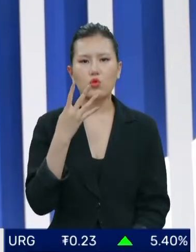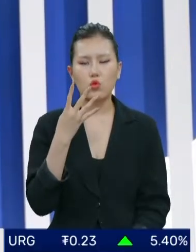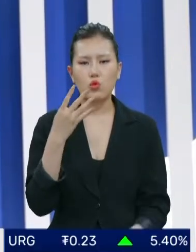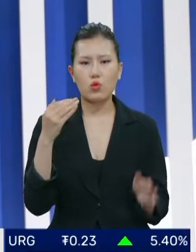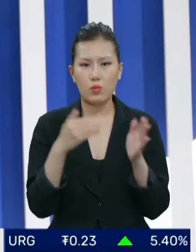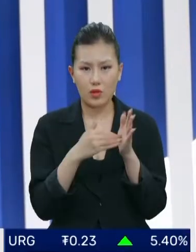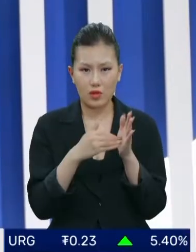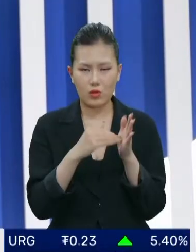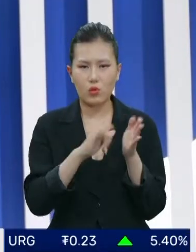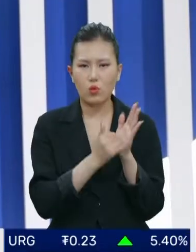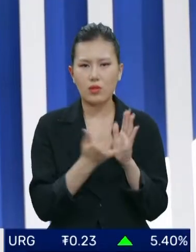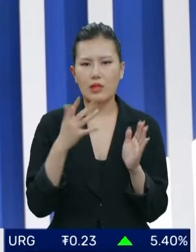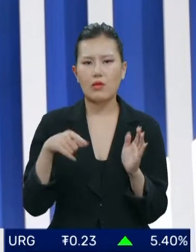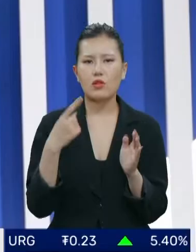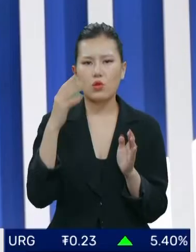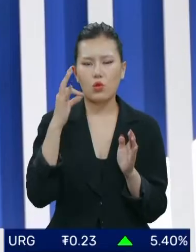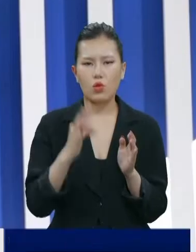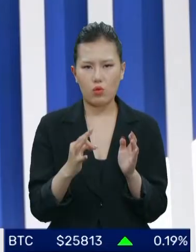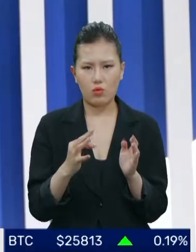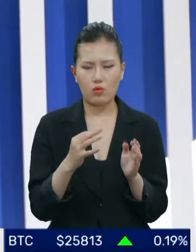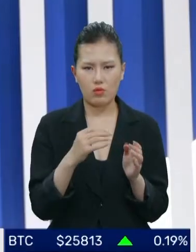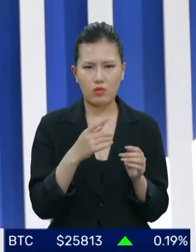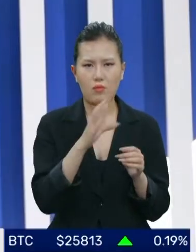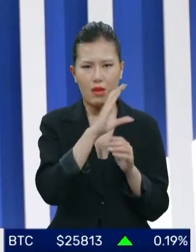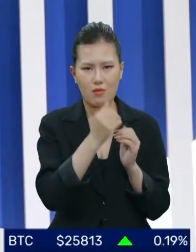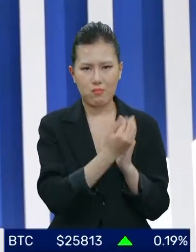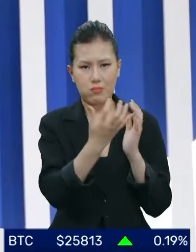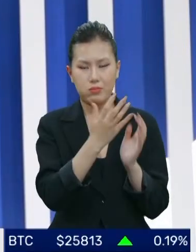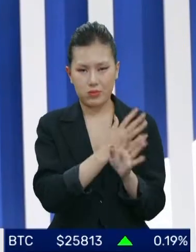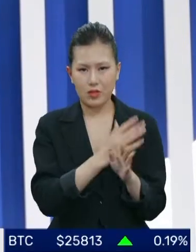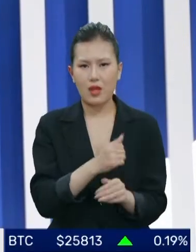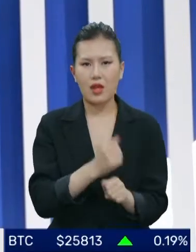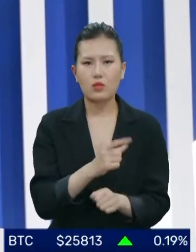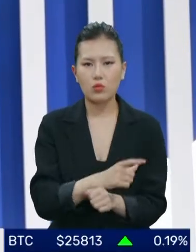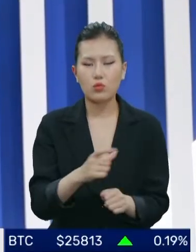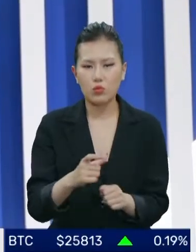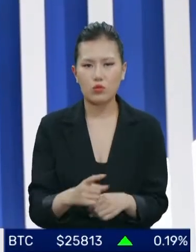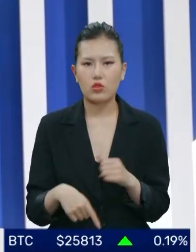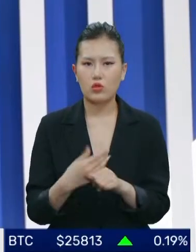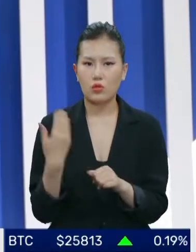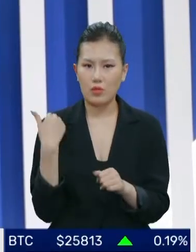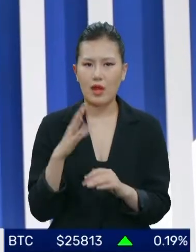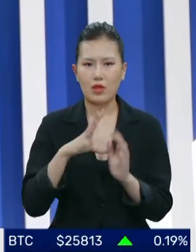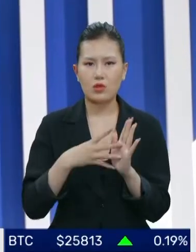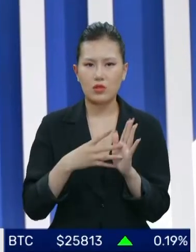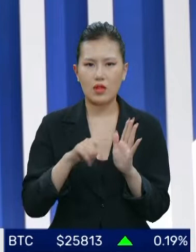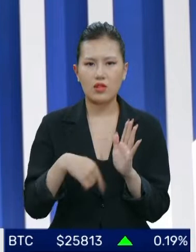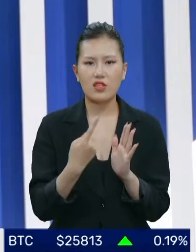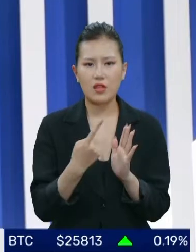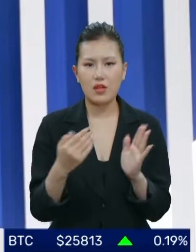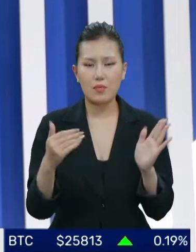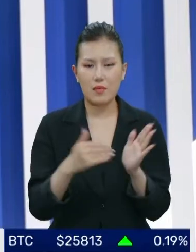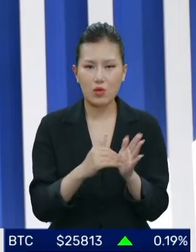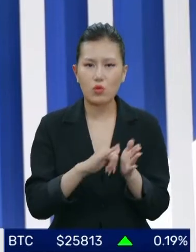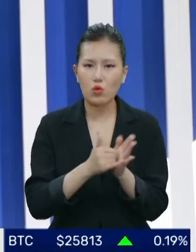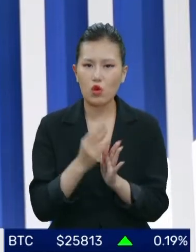2.4 мянга буюу 5.1% өссөн бол ажиллагчдын тоо өмнөх оны мөн үеэс 19.1 мянгаар буюу 2.7%